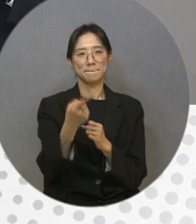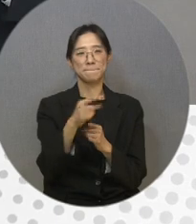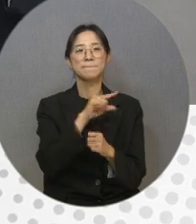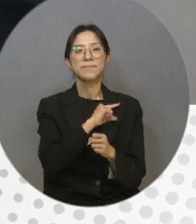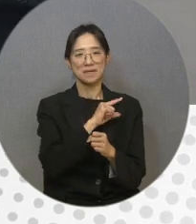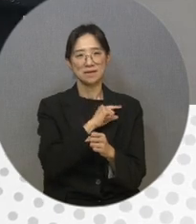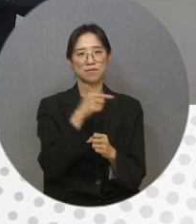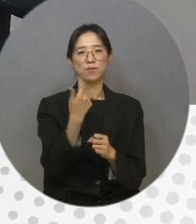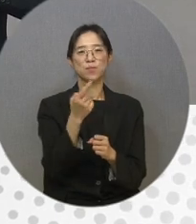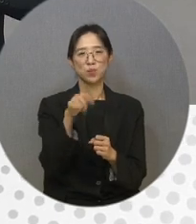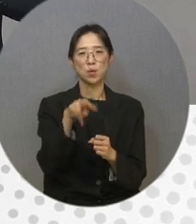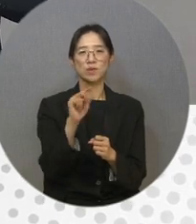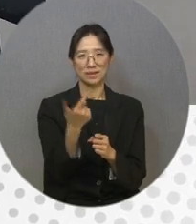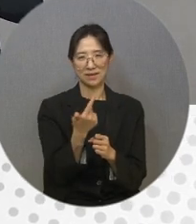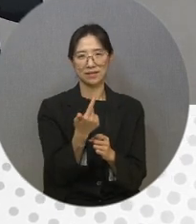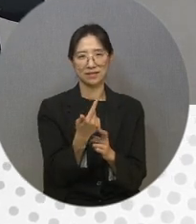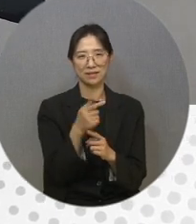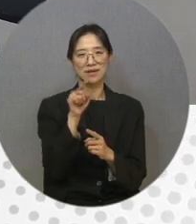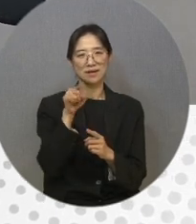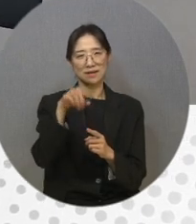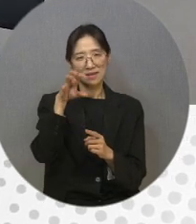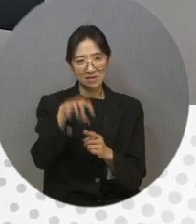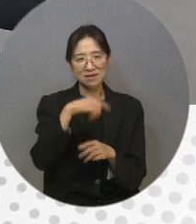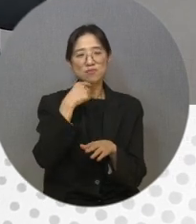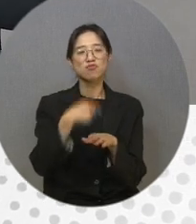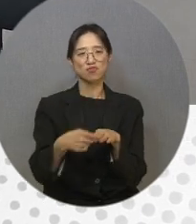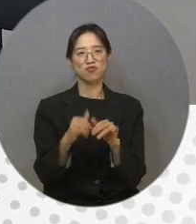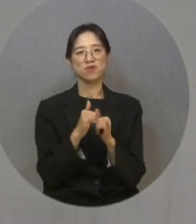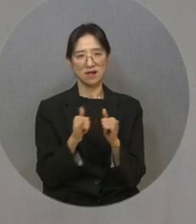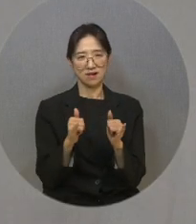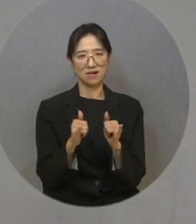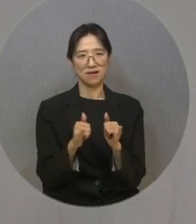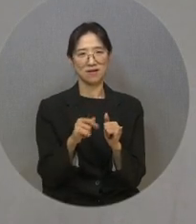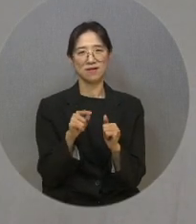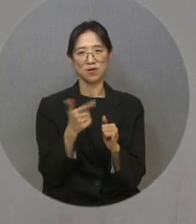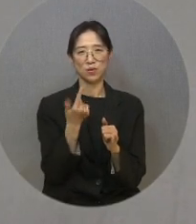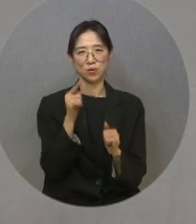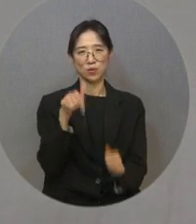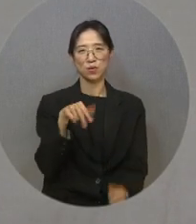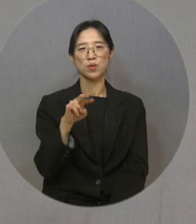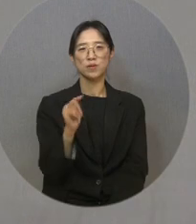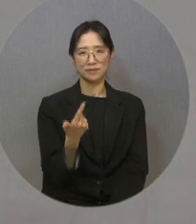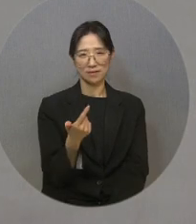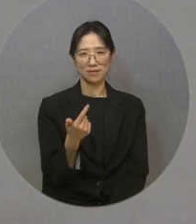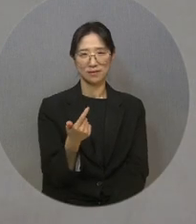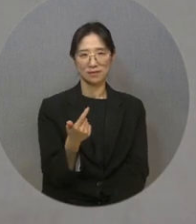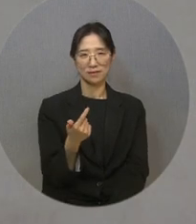지명이 녹산이라는 것이 있습니다. 거기 부족들 출신이라는 거예요. 그래서 녹산이에요.